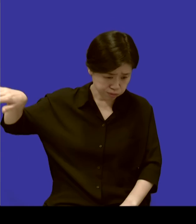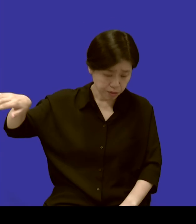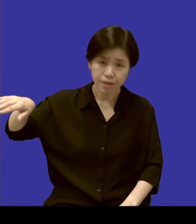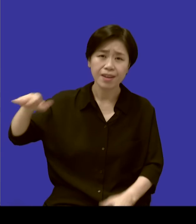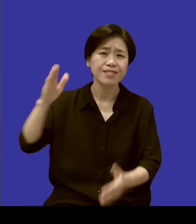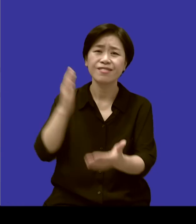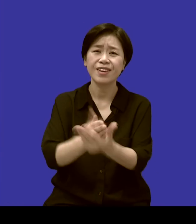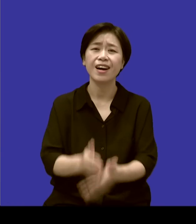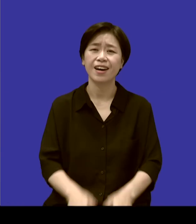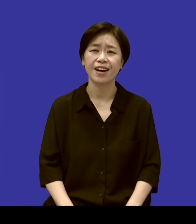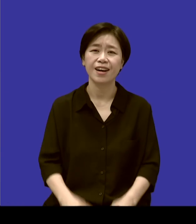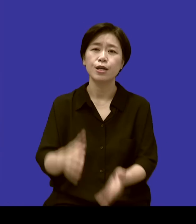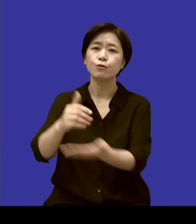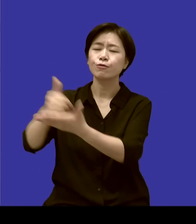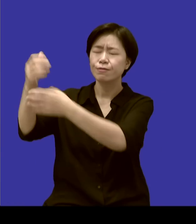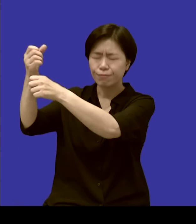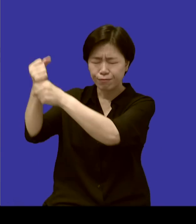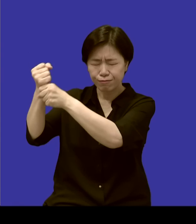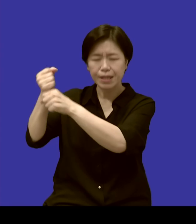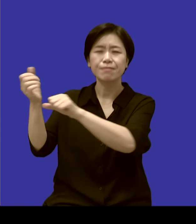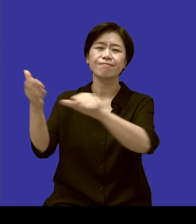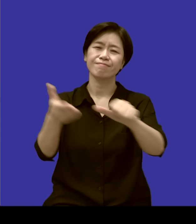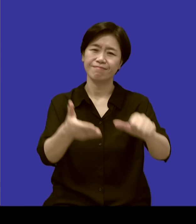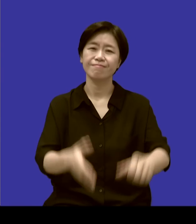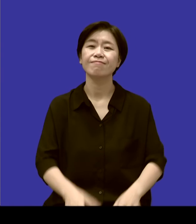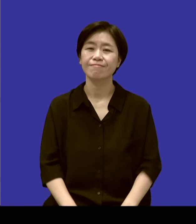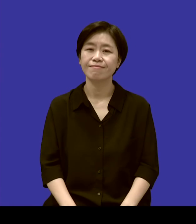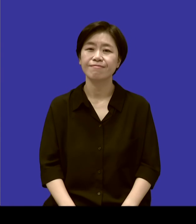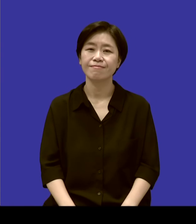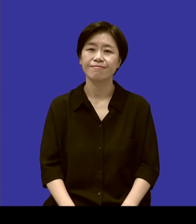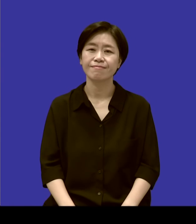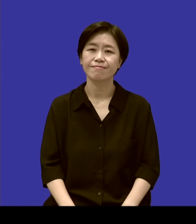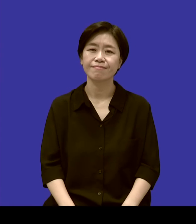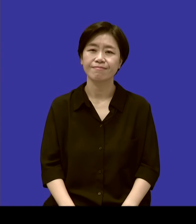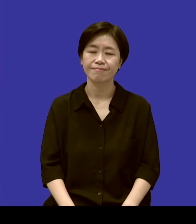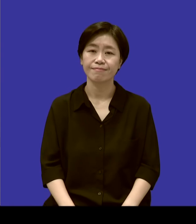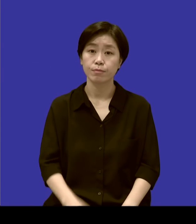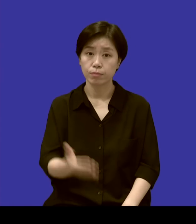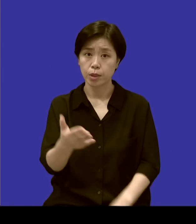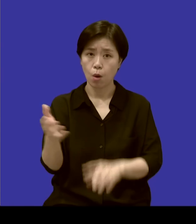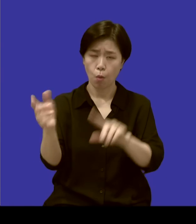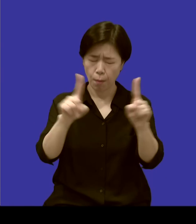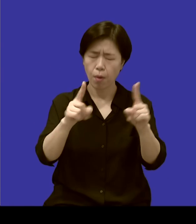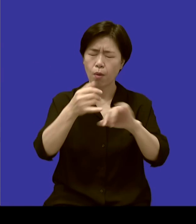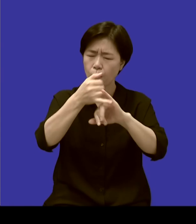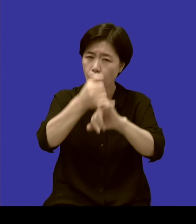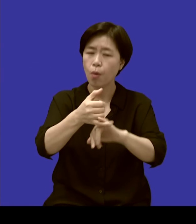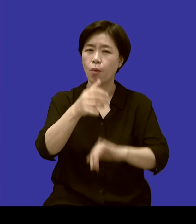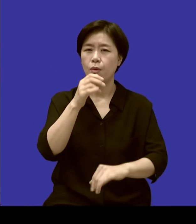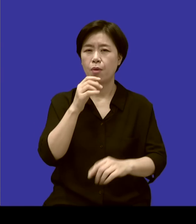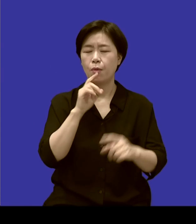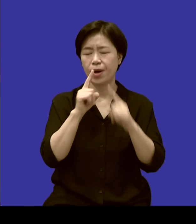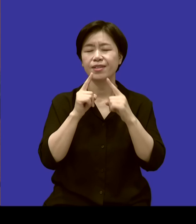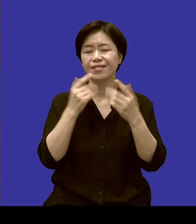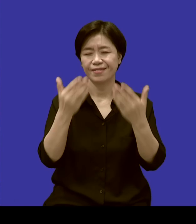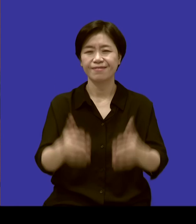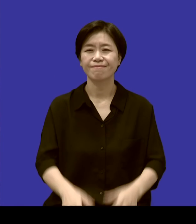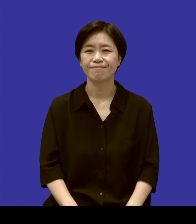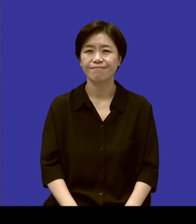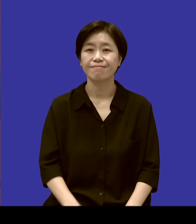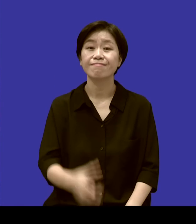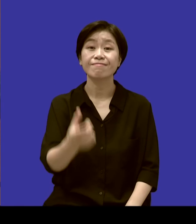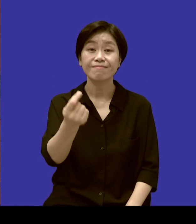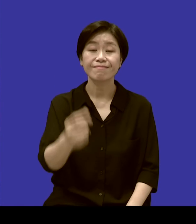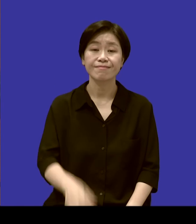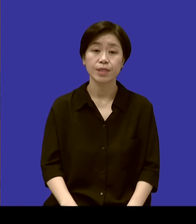그래서 주님을 꼭 예수님을 붙잡으라고 예. 반드시 회복이 있다고 말씀드리고 싶어요. 그러네요. 결론은